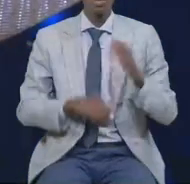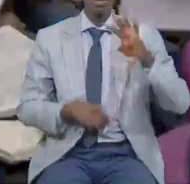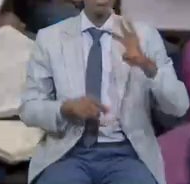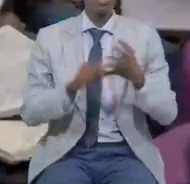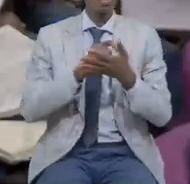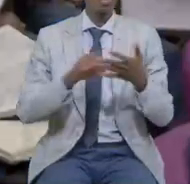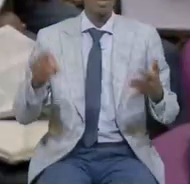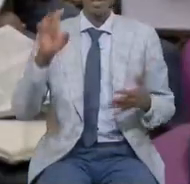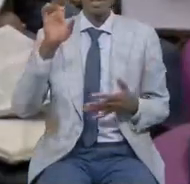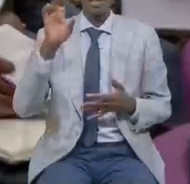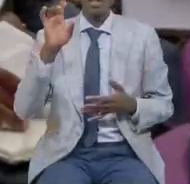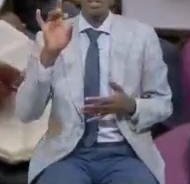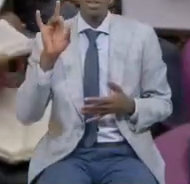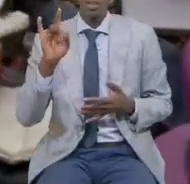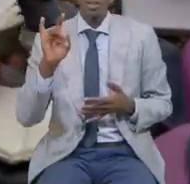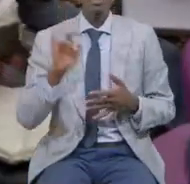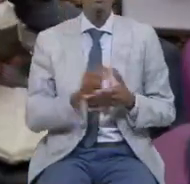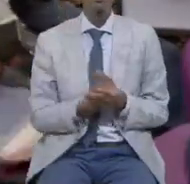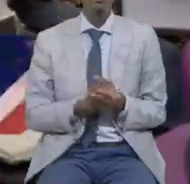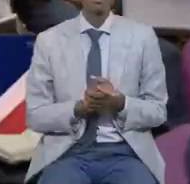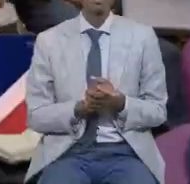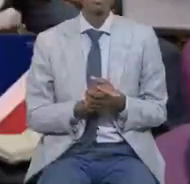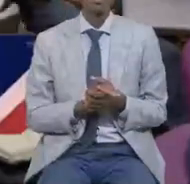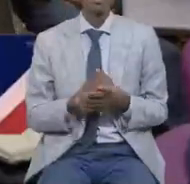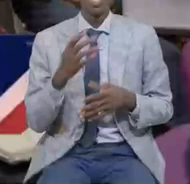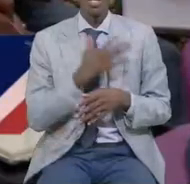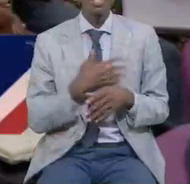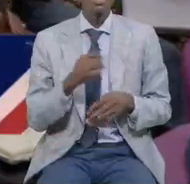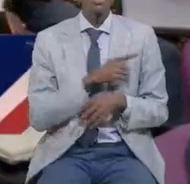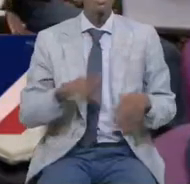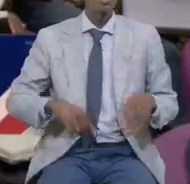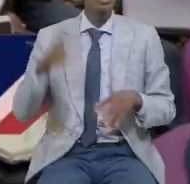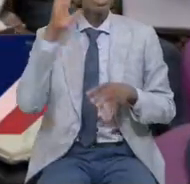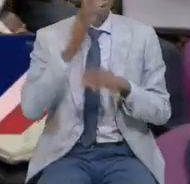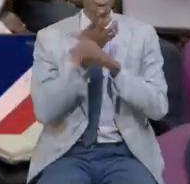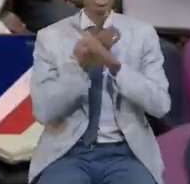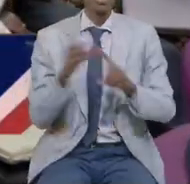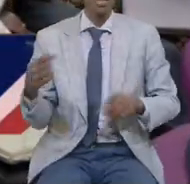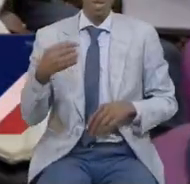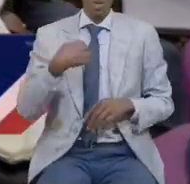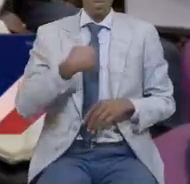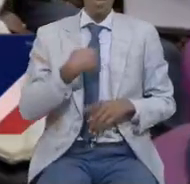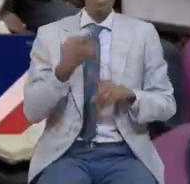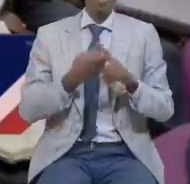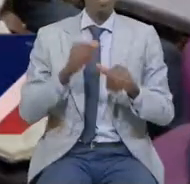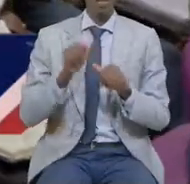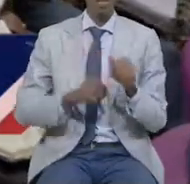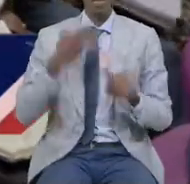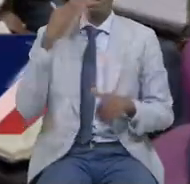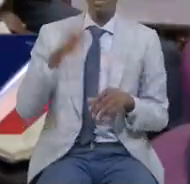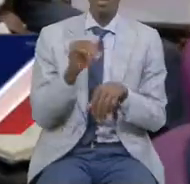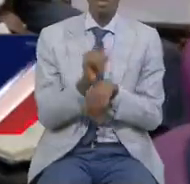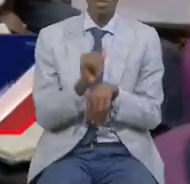2 Timothée 4, 18. Le Seigneur me délivrera de toute œuvre